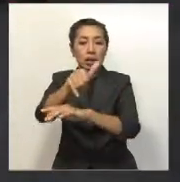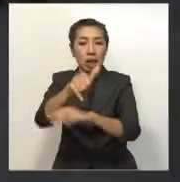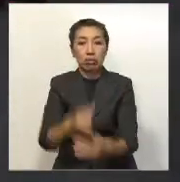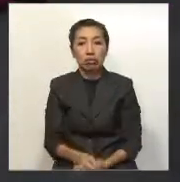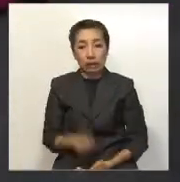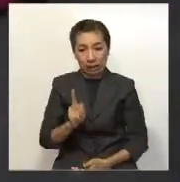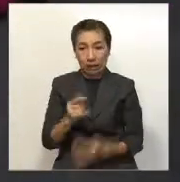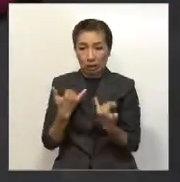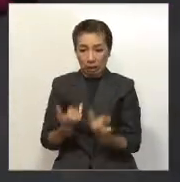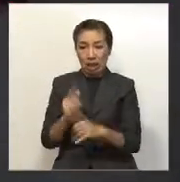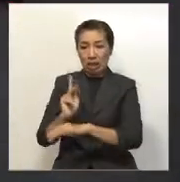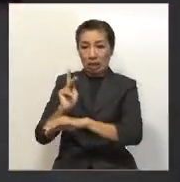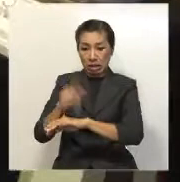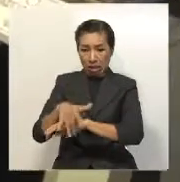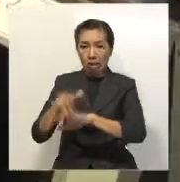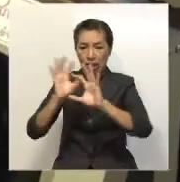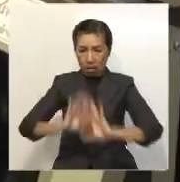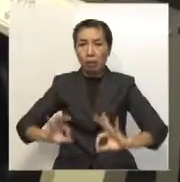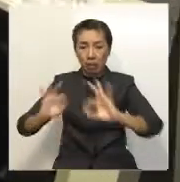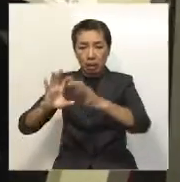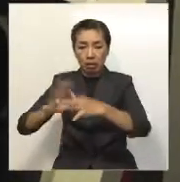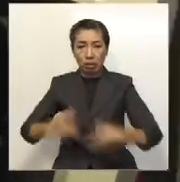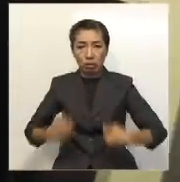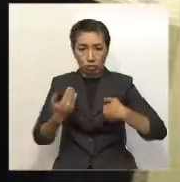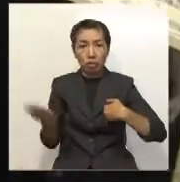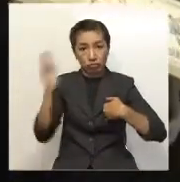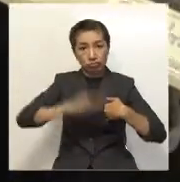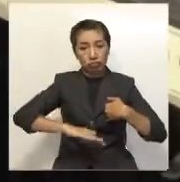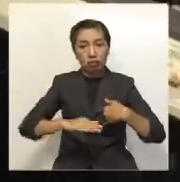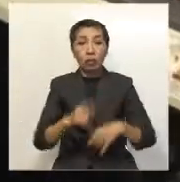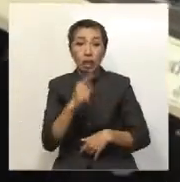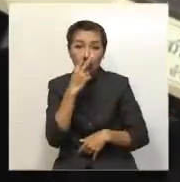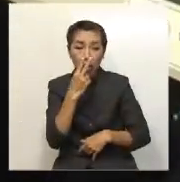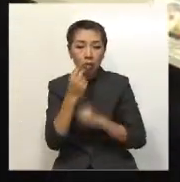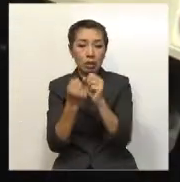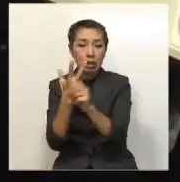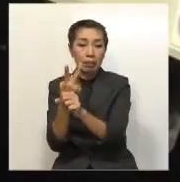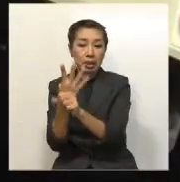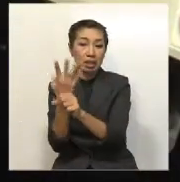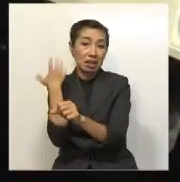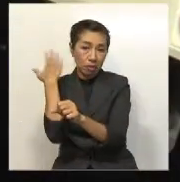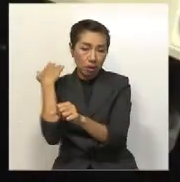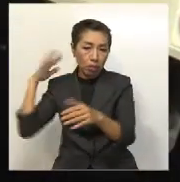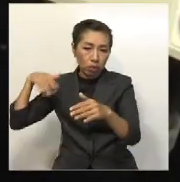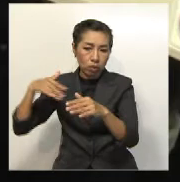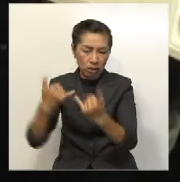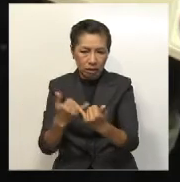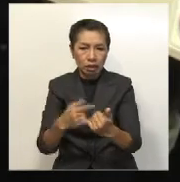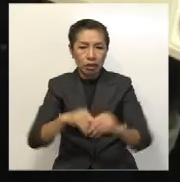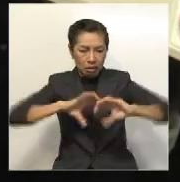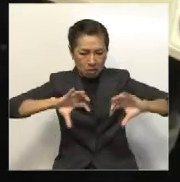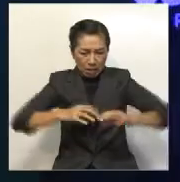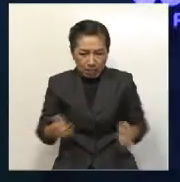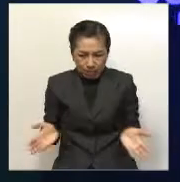คืเน็ตสำคัมาใปจจุบัน จะเห็ได้วาในช่วง 3-1 ปีที่ผ่านมารัฐบาลไดพยายามทจะพรกดันให้โครงการ